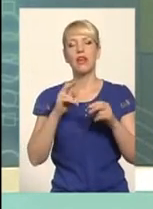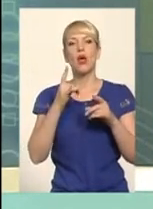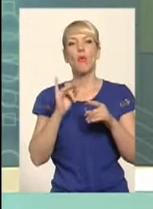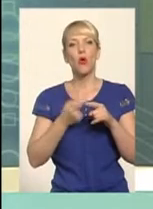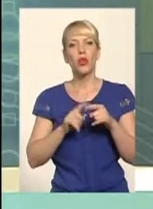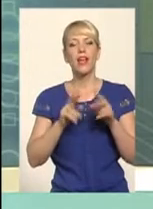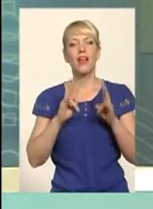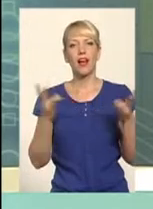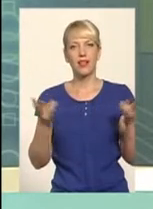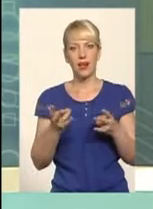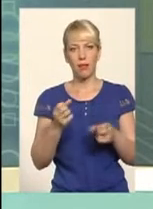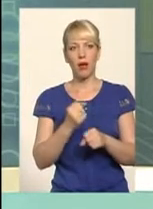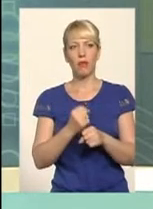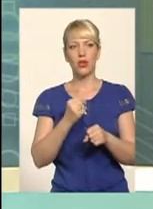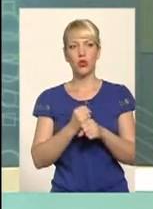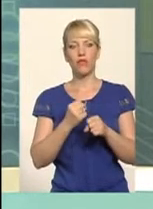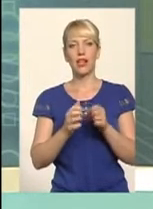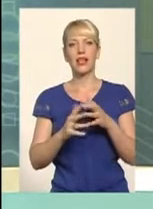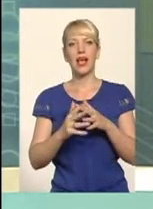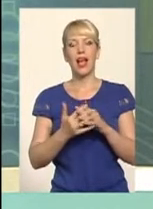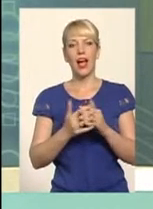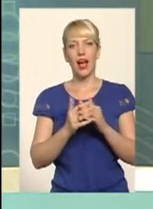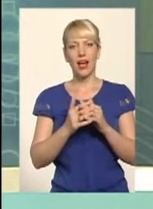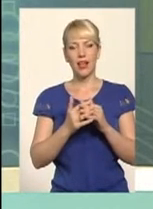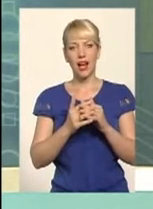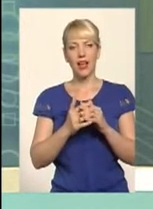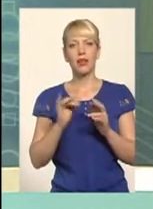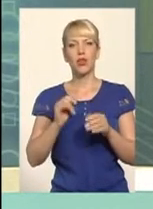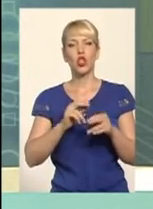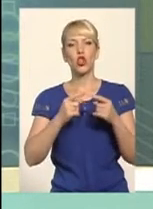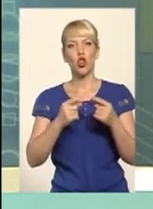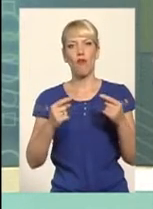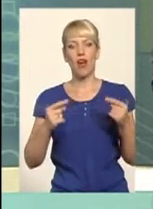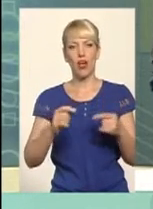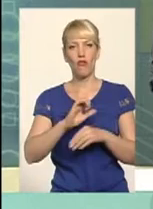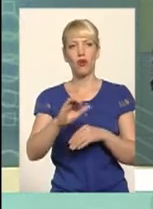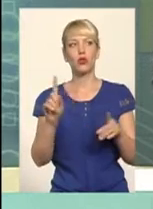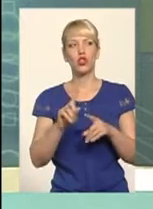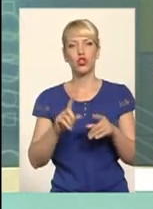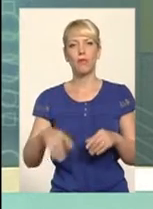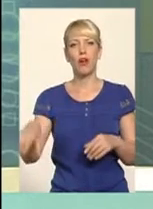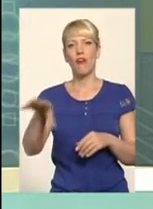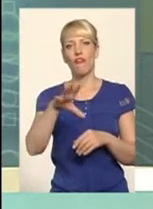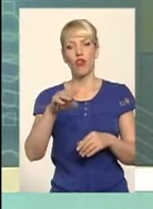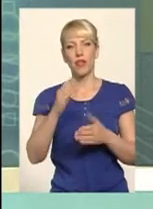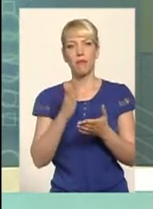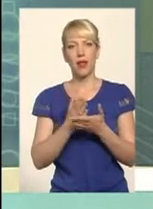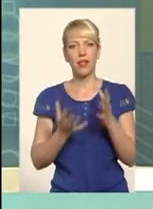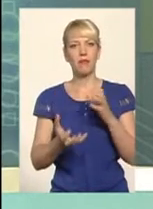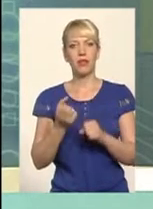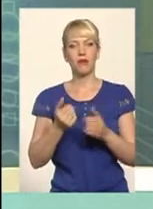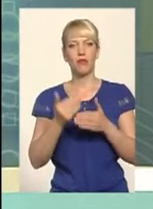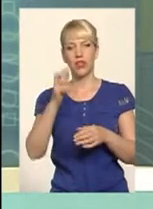як варто працювати аграріям, товаровиробникам для того, аби і вони мали підтримку